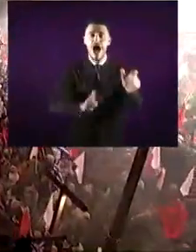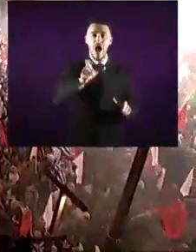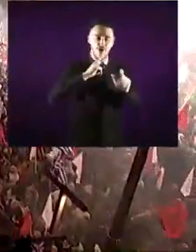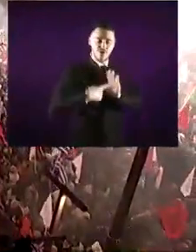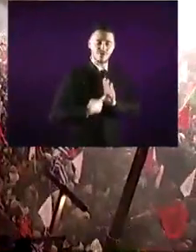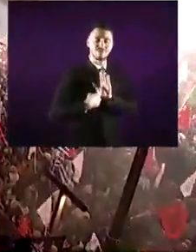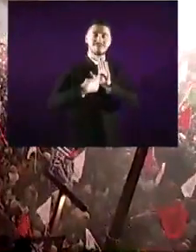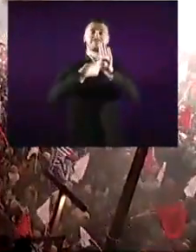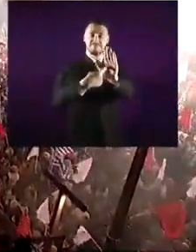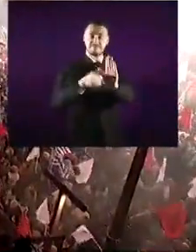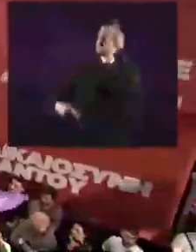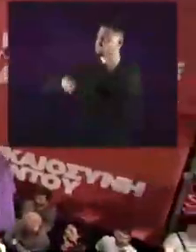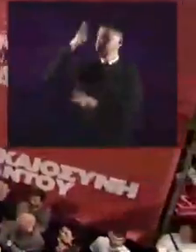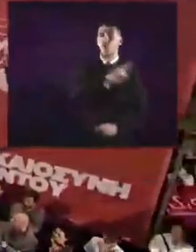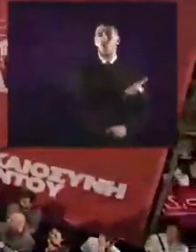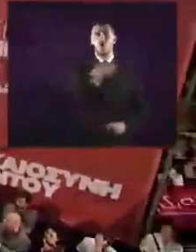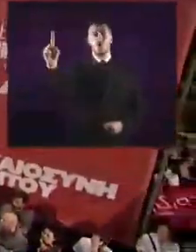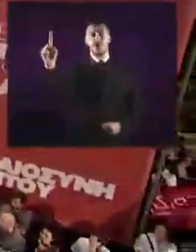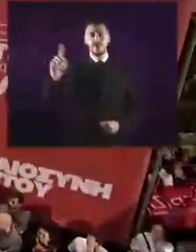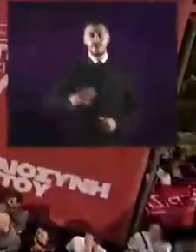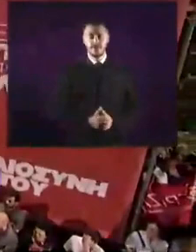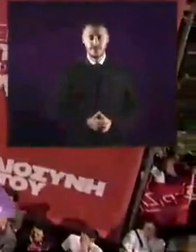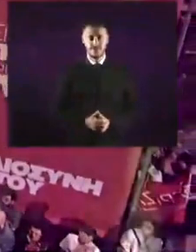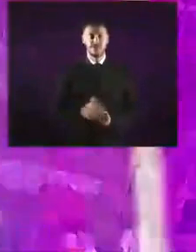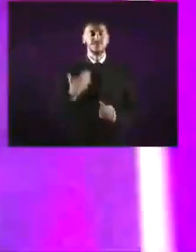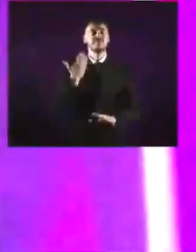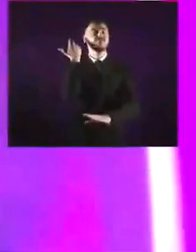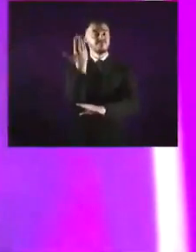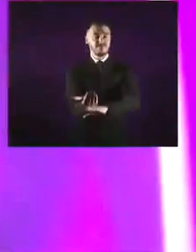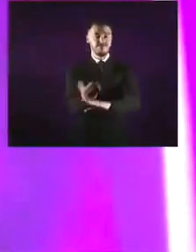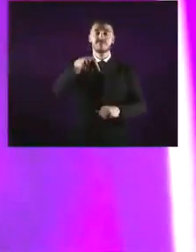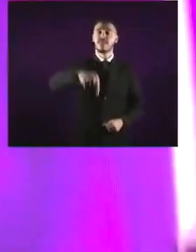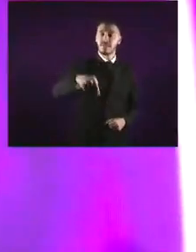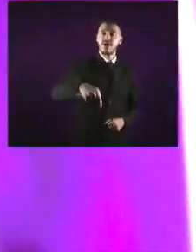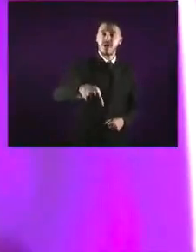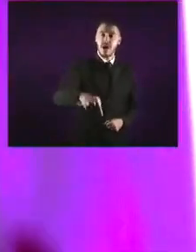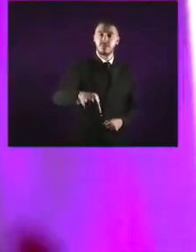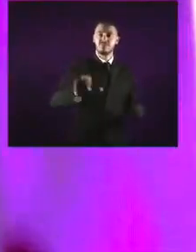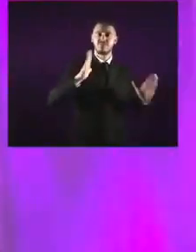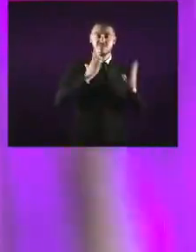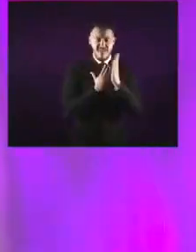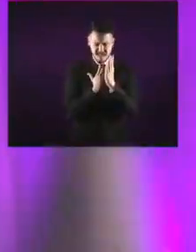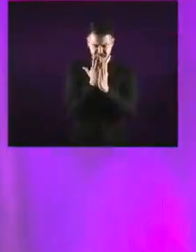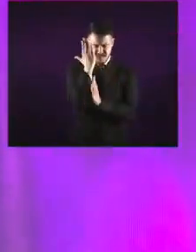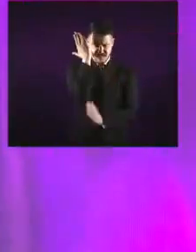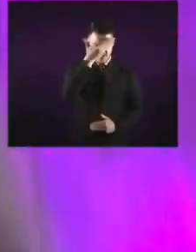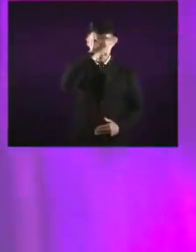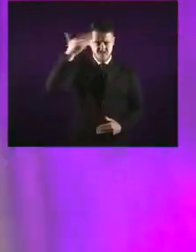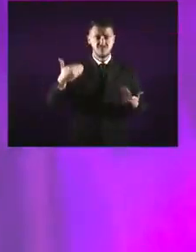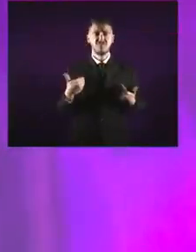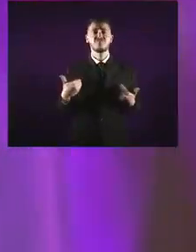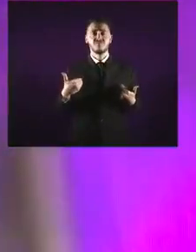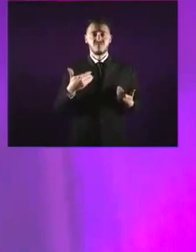votare per il suo partito in modo da fermare, come ha detto, l'incubo del governo Mitsotakis. Με εντιμότητα και με ανοιχτή